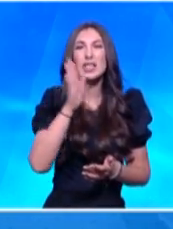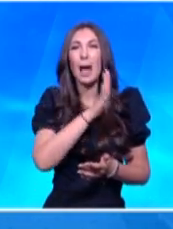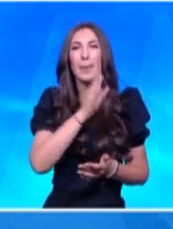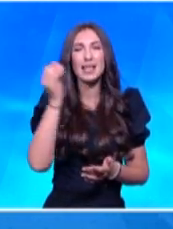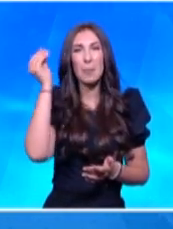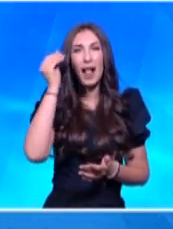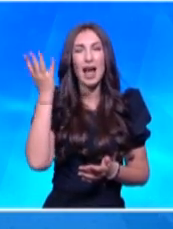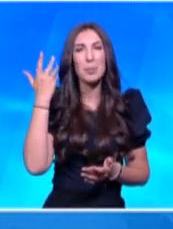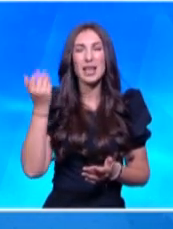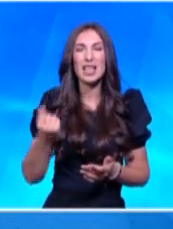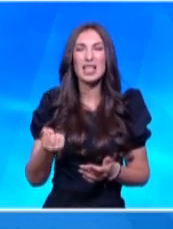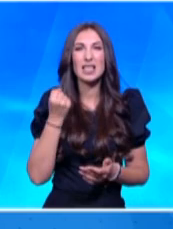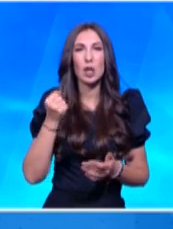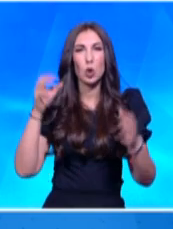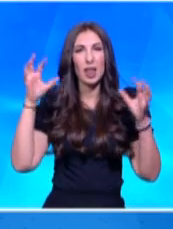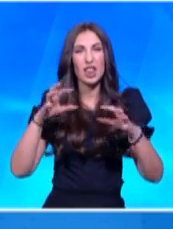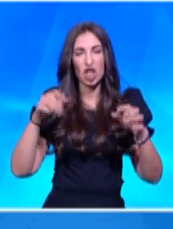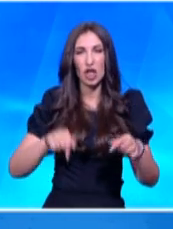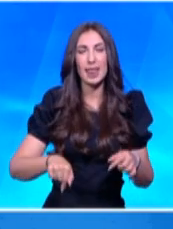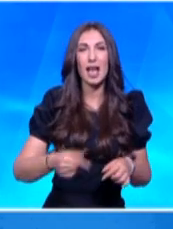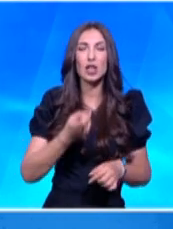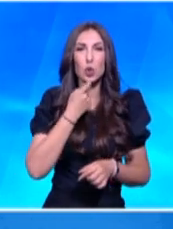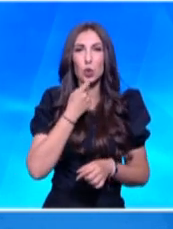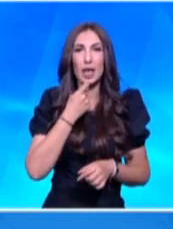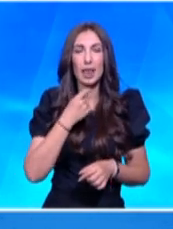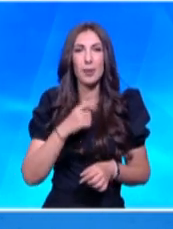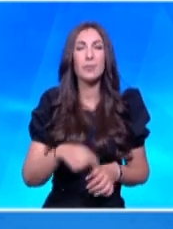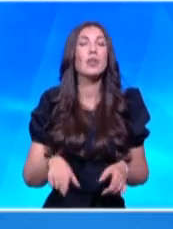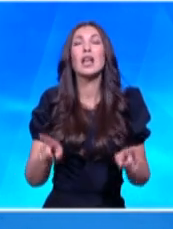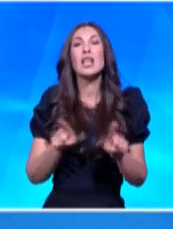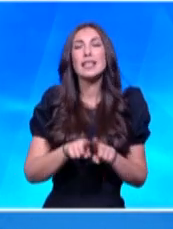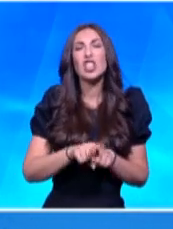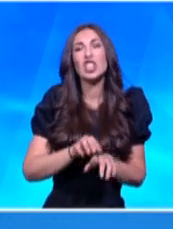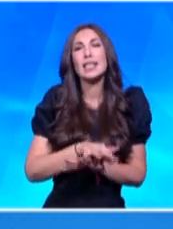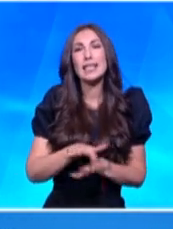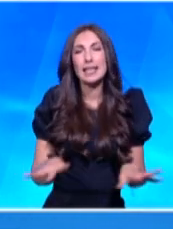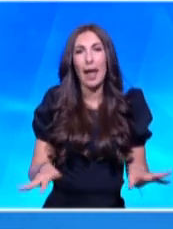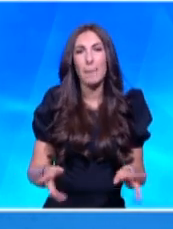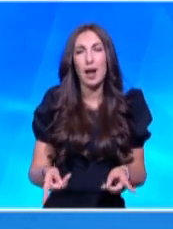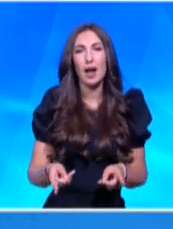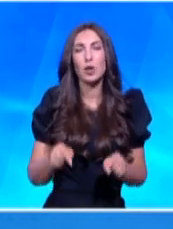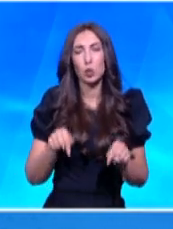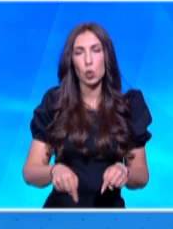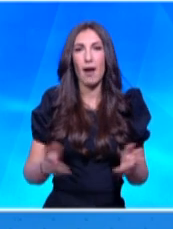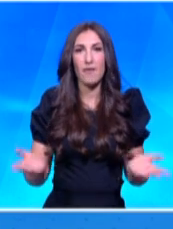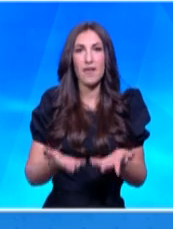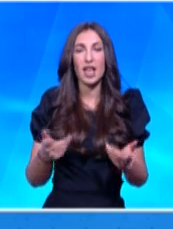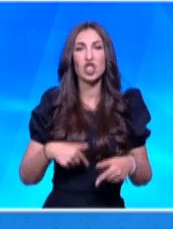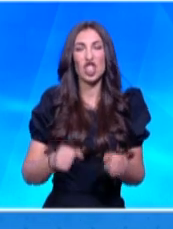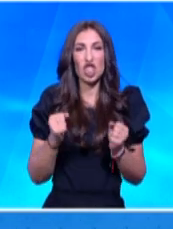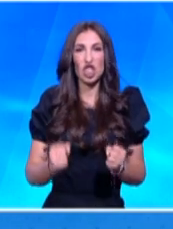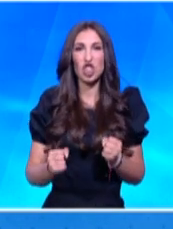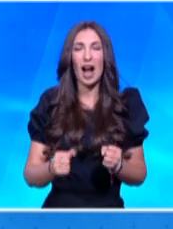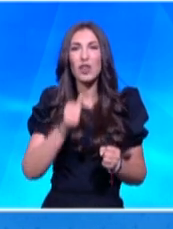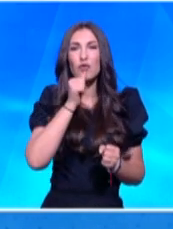при дъждовете, които бяха по-рано през годината. Така че същата е системата, тук са вече, изчакват да